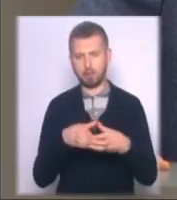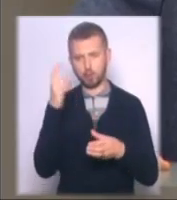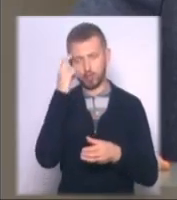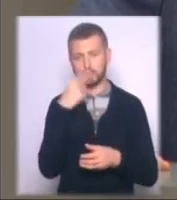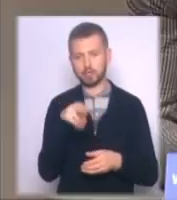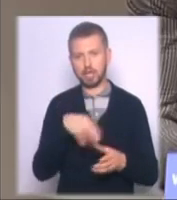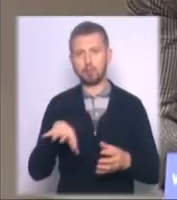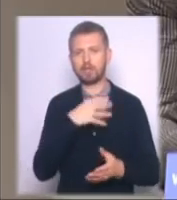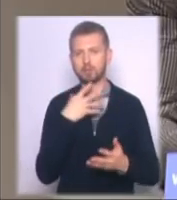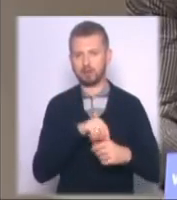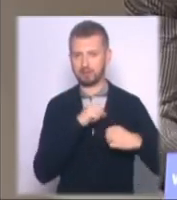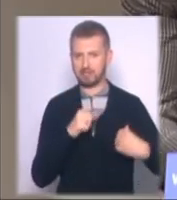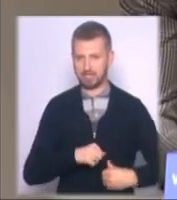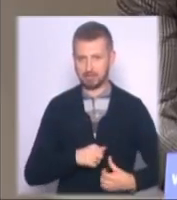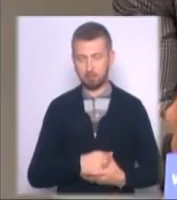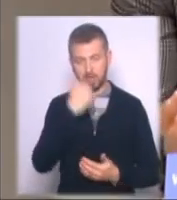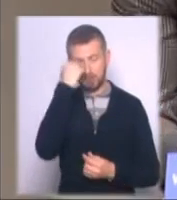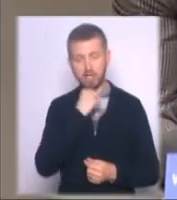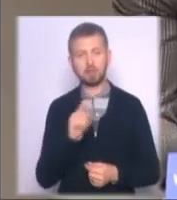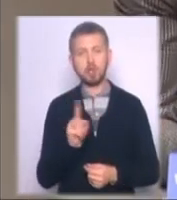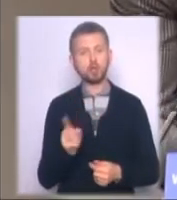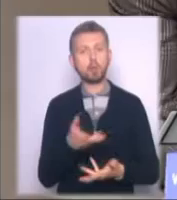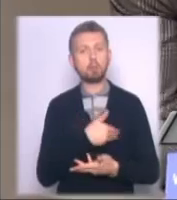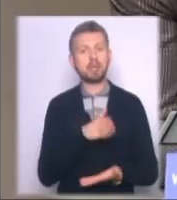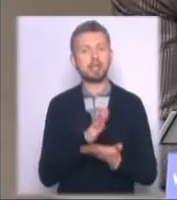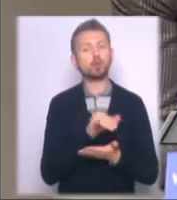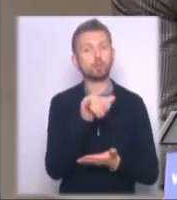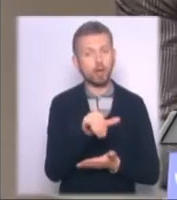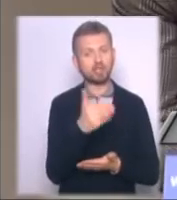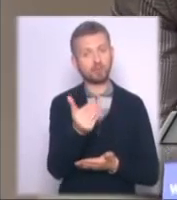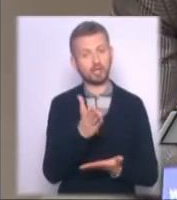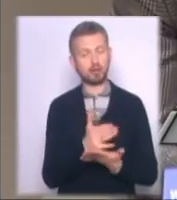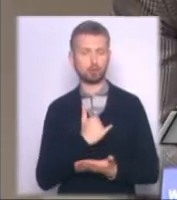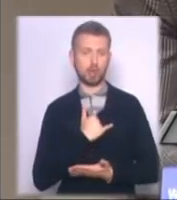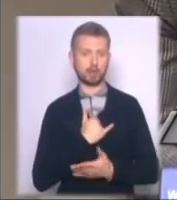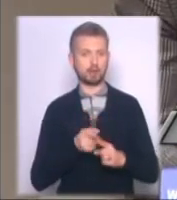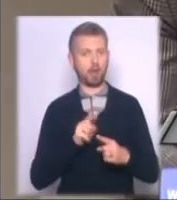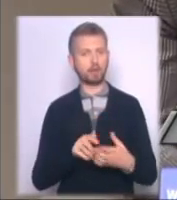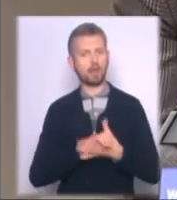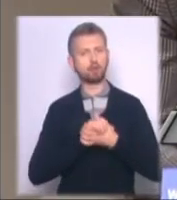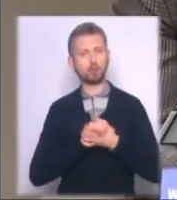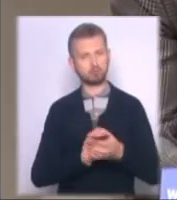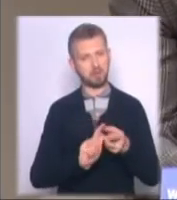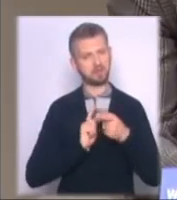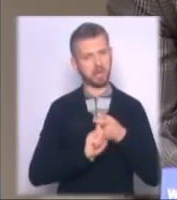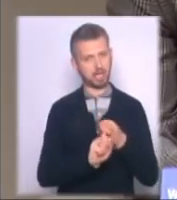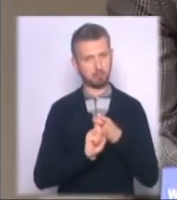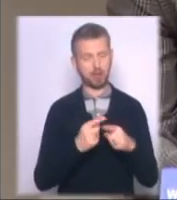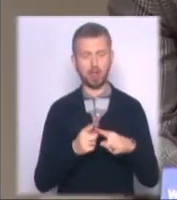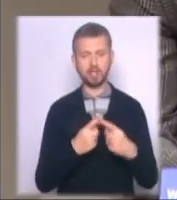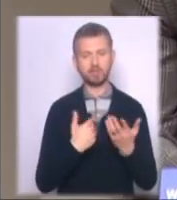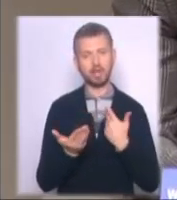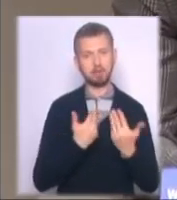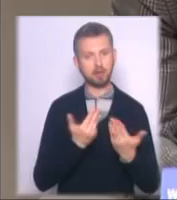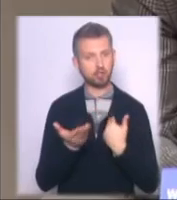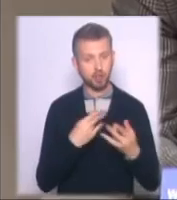своим сердцем. Спасибо, то, что мы есть у вас, вы есть у нас, потому что эта дружба взаимная, эти взаимоотношения, я